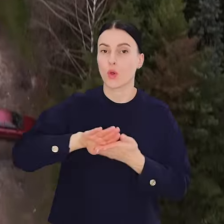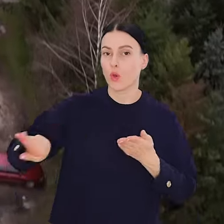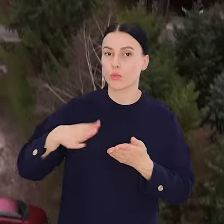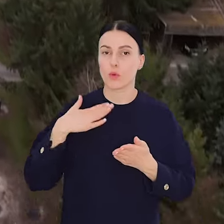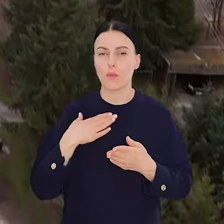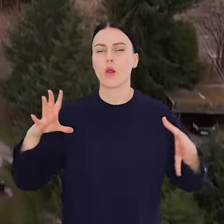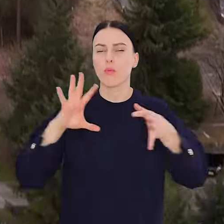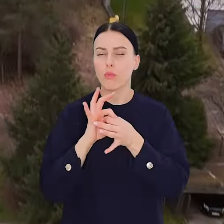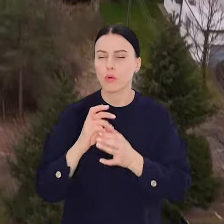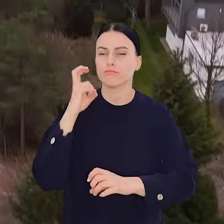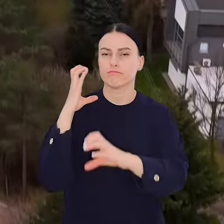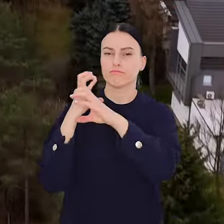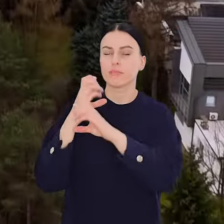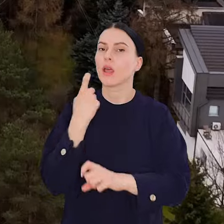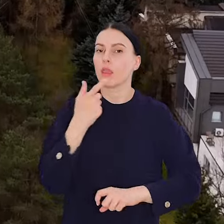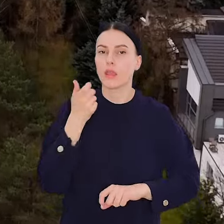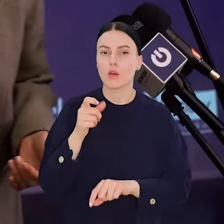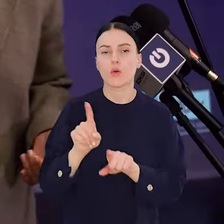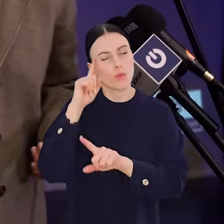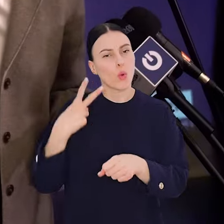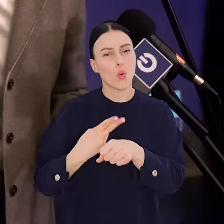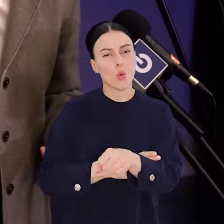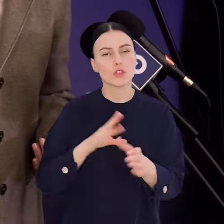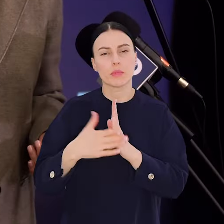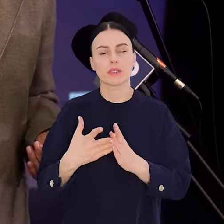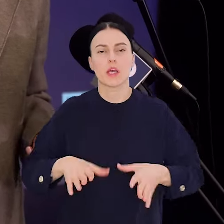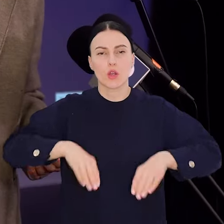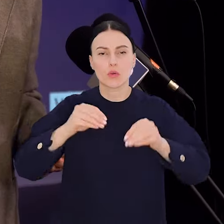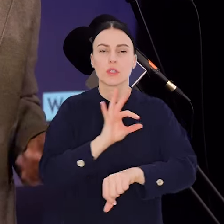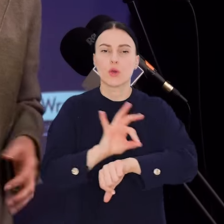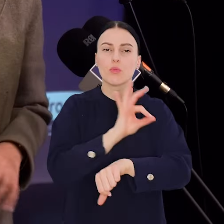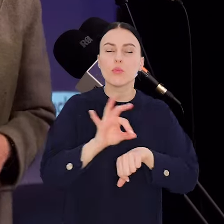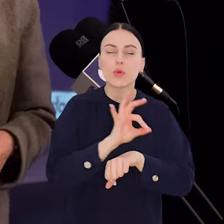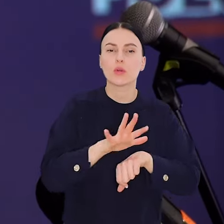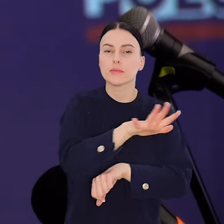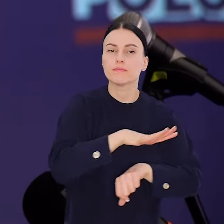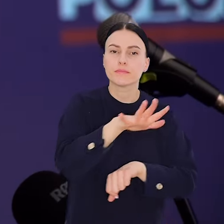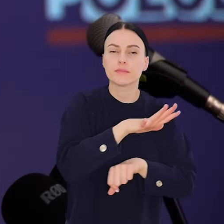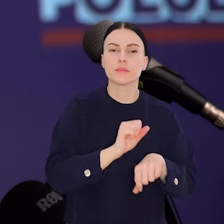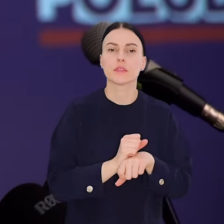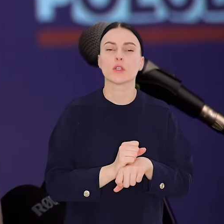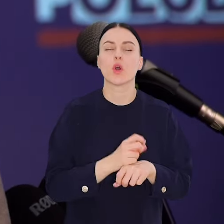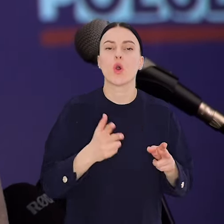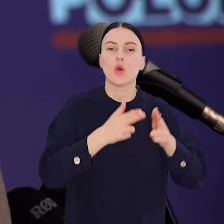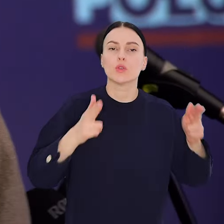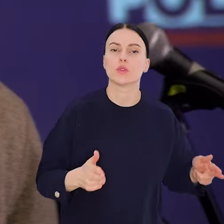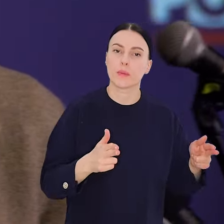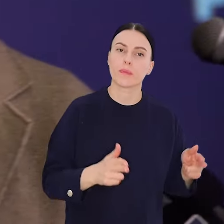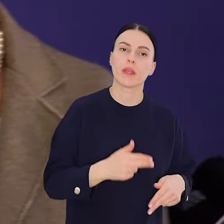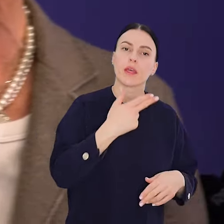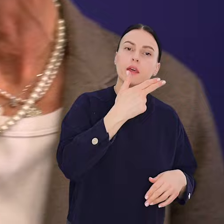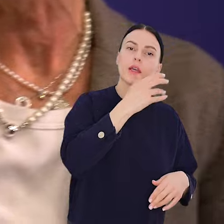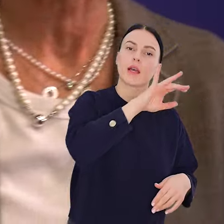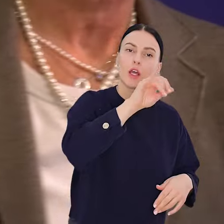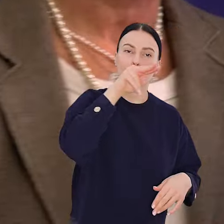Oprócz trasy autobusowo-tramwajowej na Jagodno, urzędnicy miejscy rozpoczynają projektowanie takiej trasy również na odcinku od krańcówki na